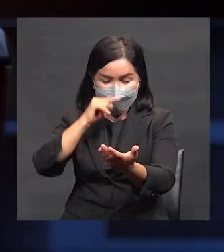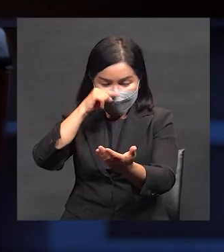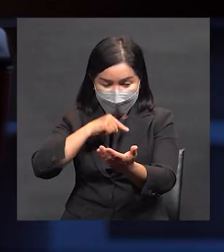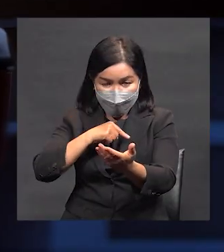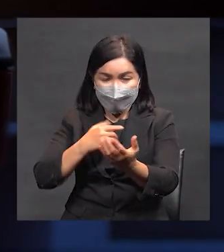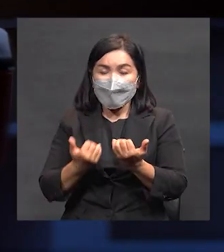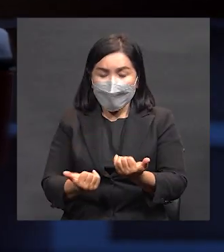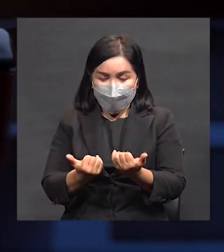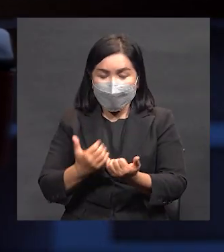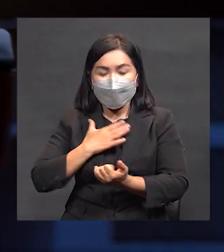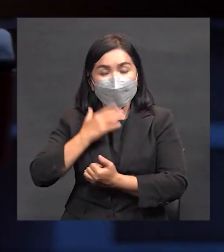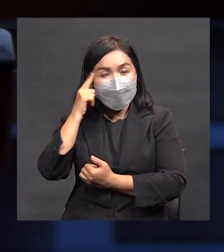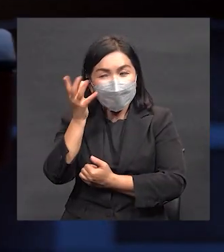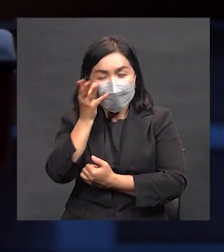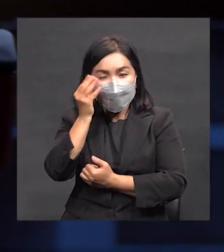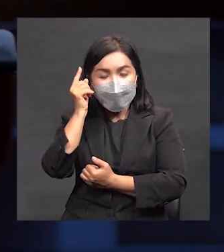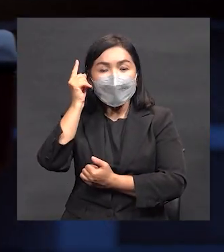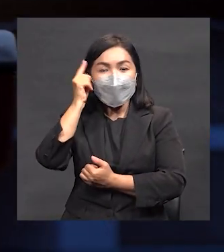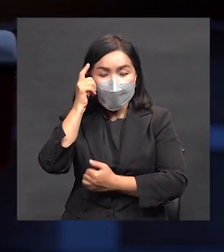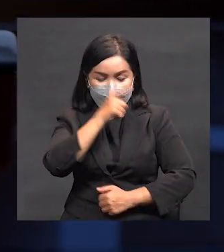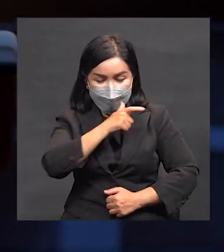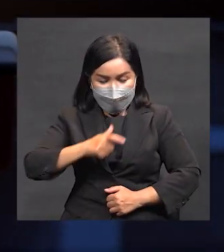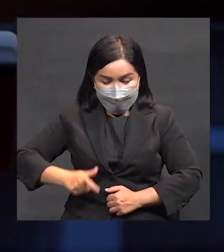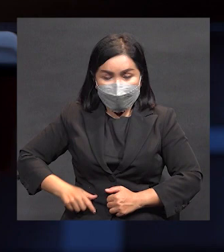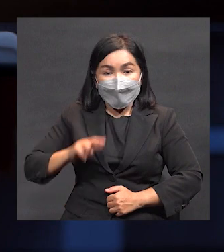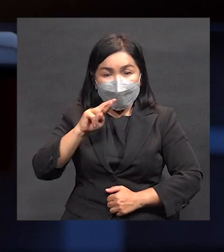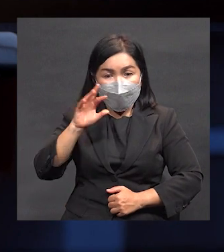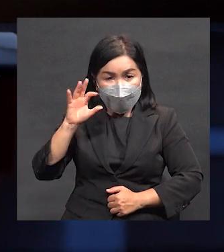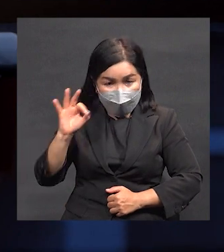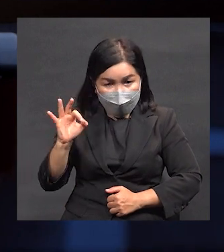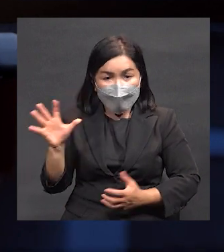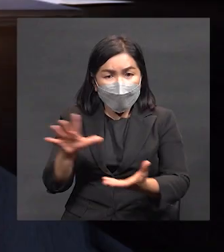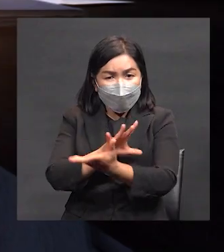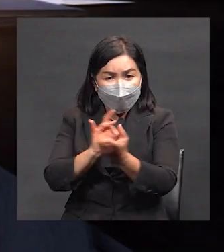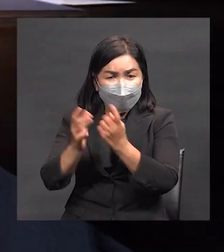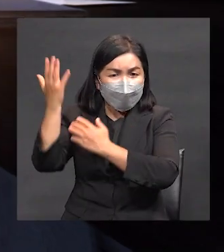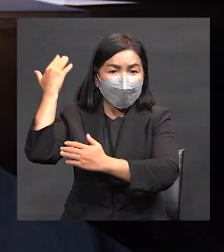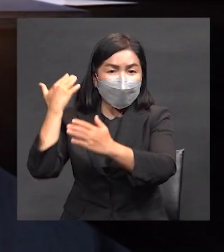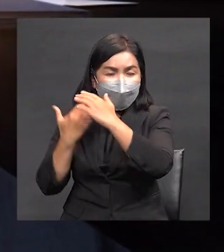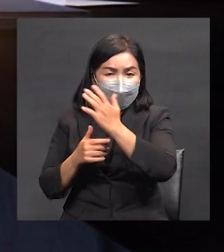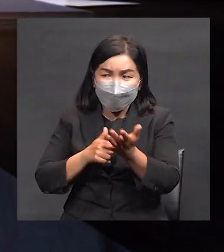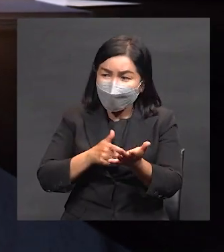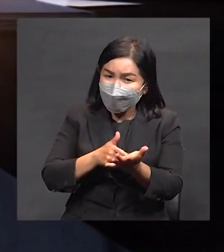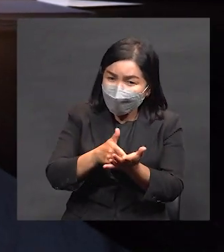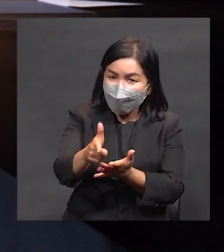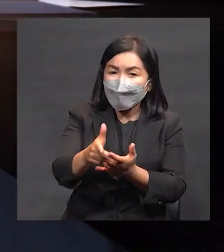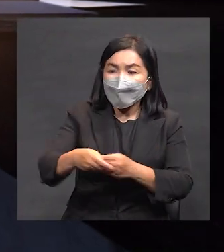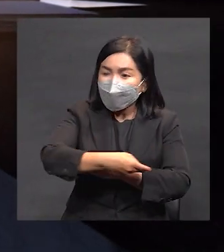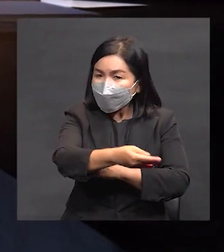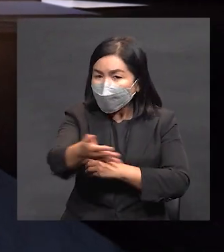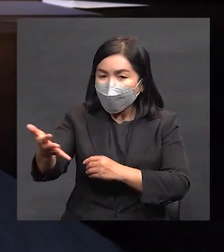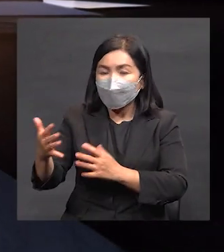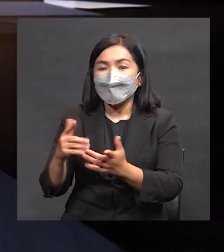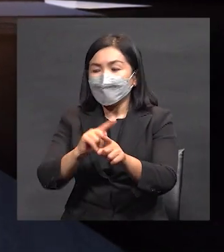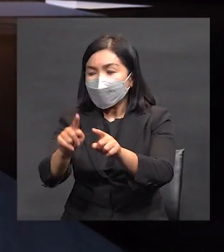วันนี้ได้รู้ว่าในหลวงรัชกาลที่9ทรงรื้อฟื้นประเพณีโบราณและอนุรักษ์มรดกของชาติไทยมากม